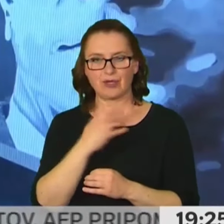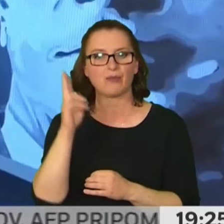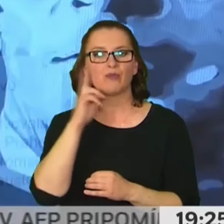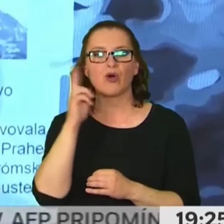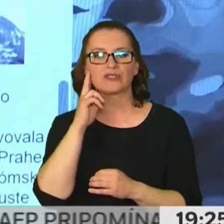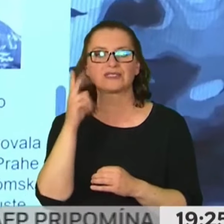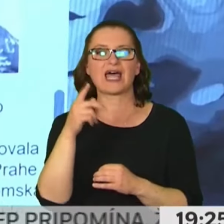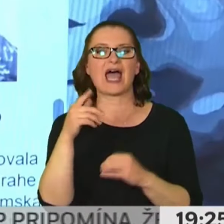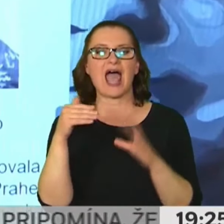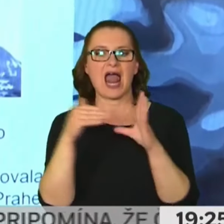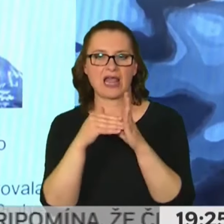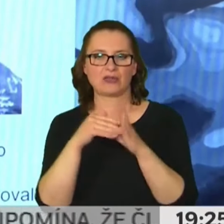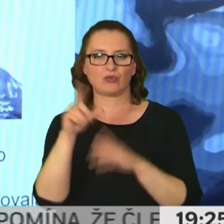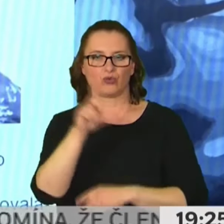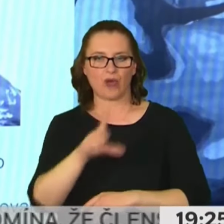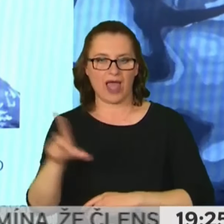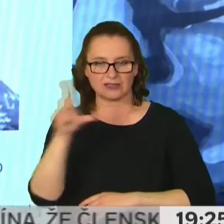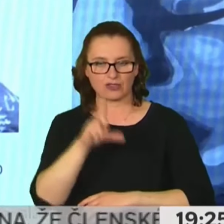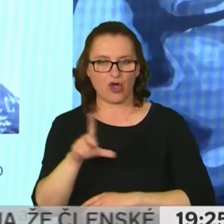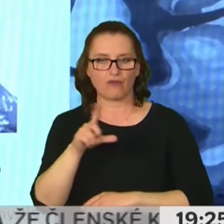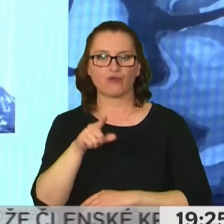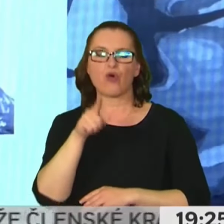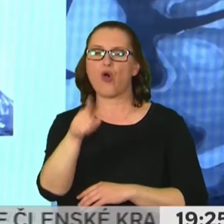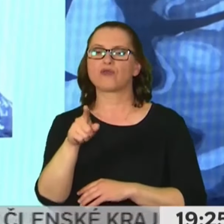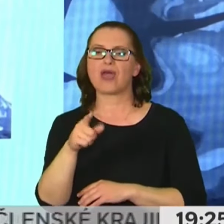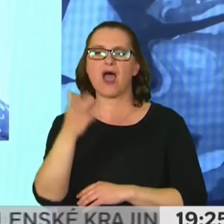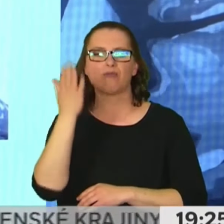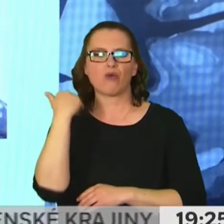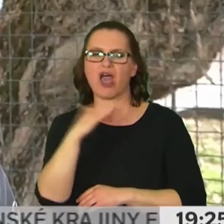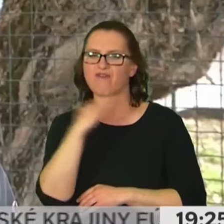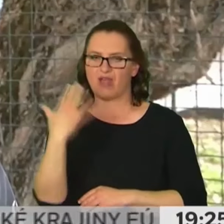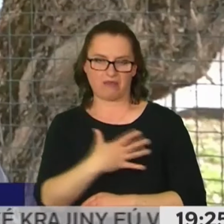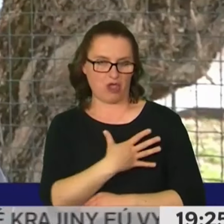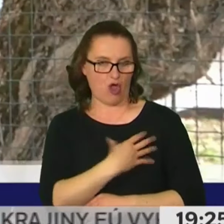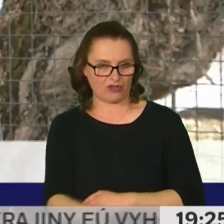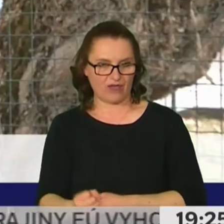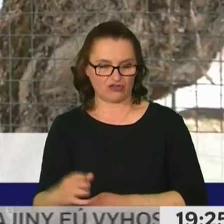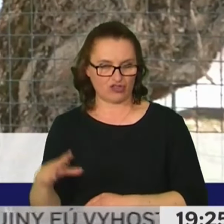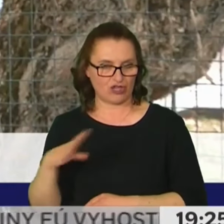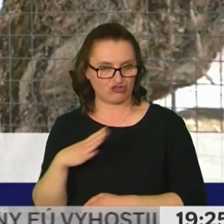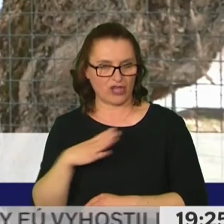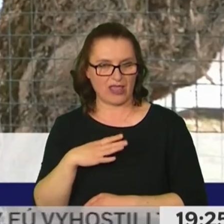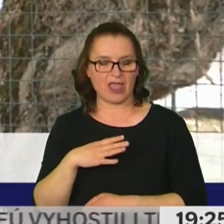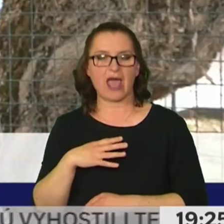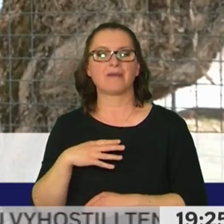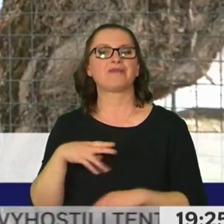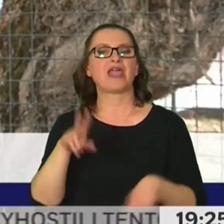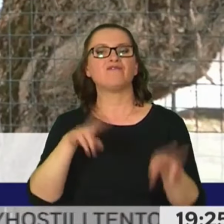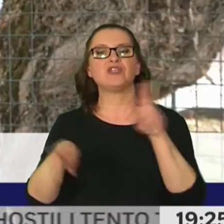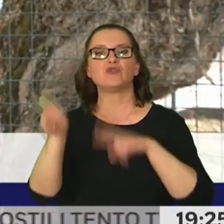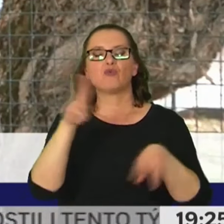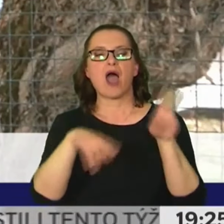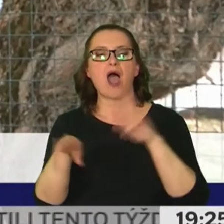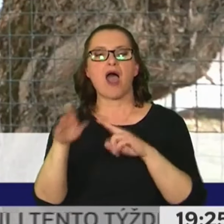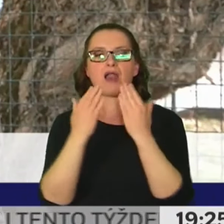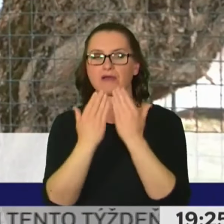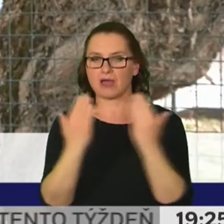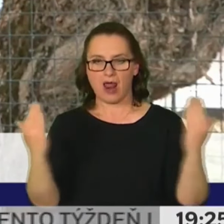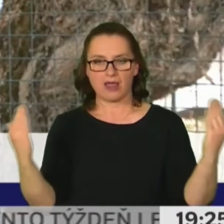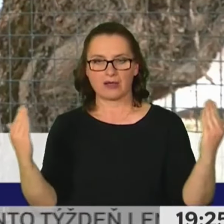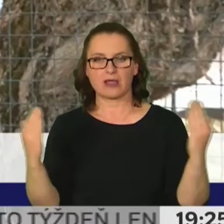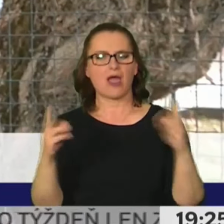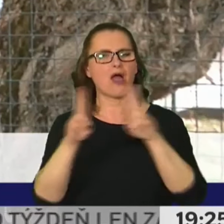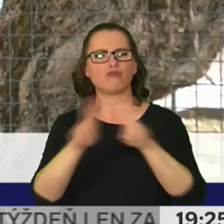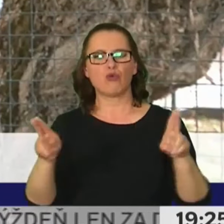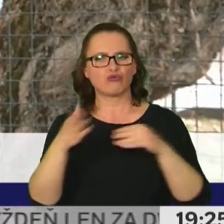Elenu Lackovú a musím povedať, že ona bola veľmi odvážna žena. Virtuálna galéria osobnosti jednoznačne môže